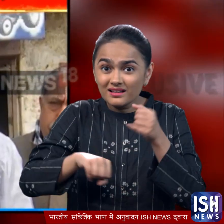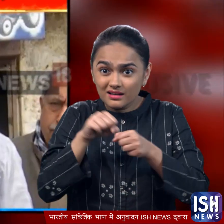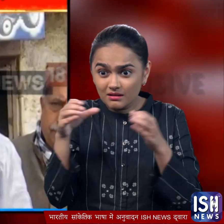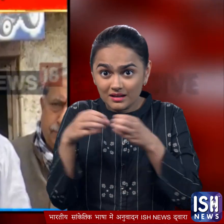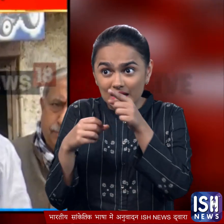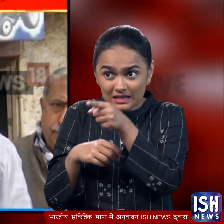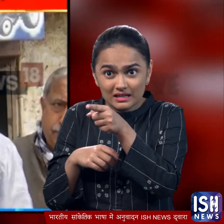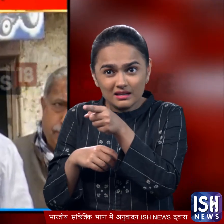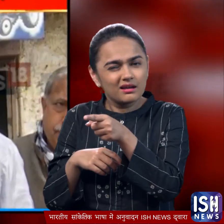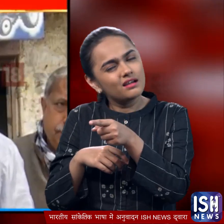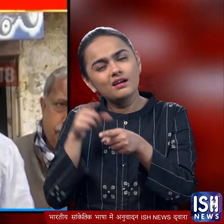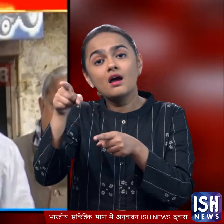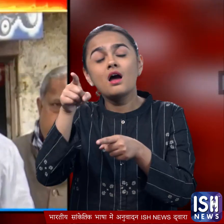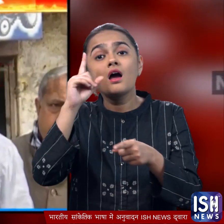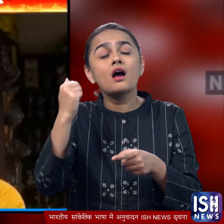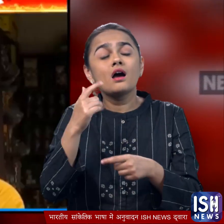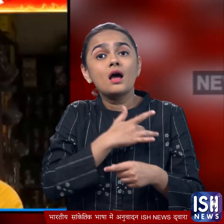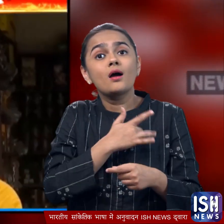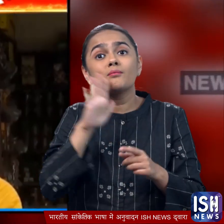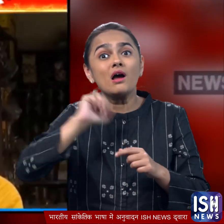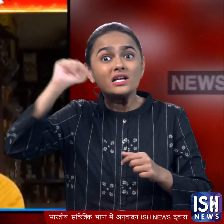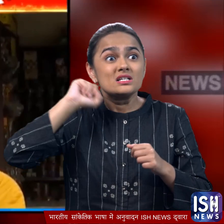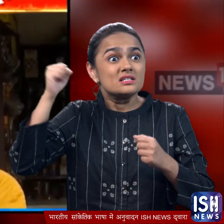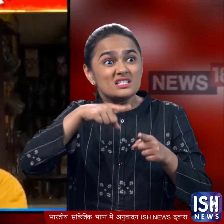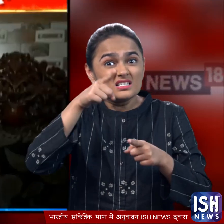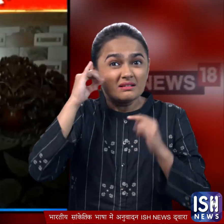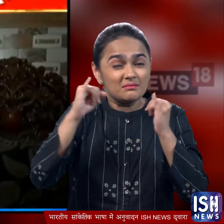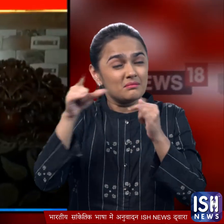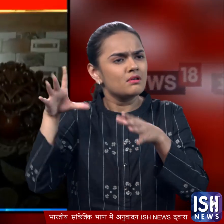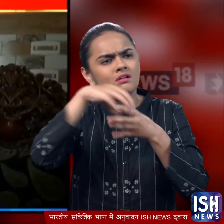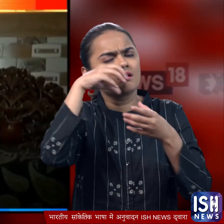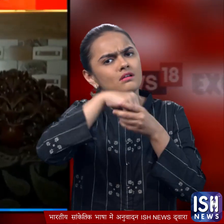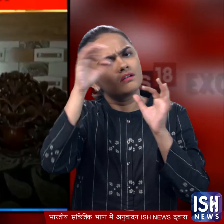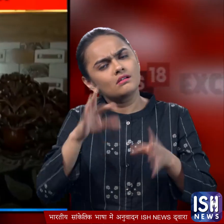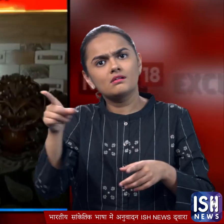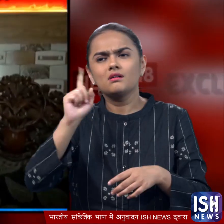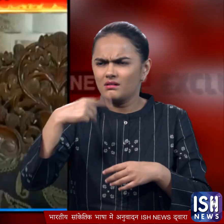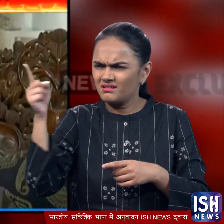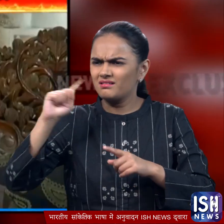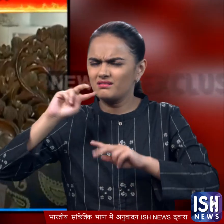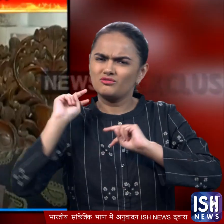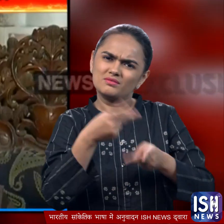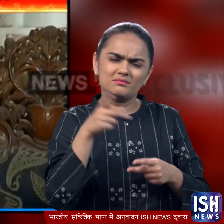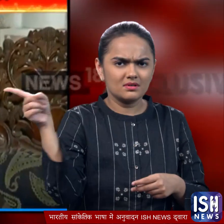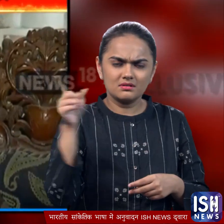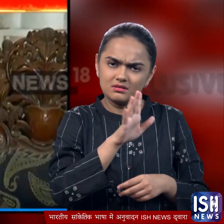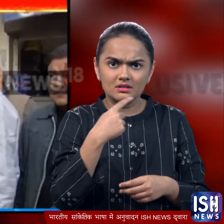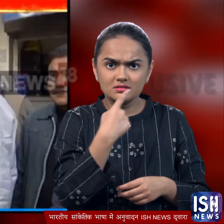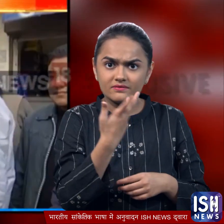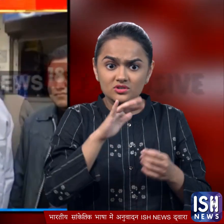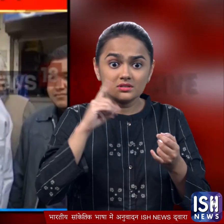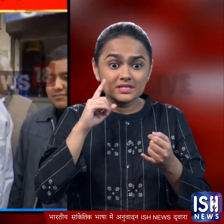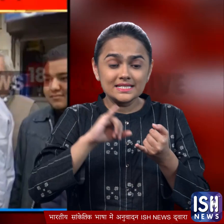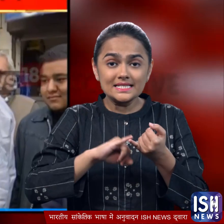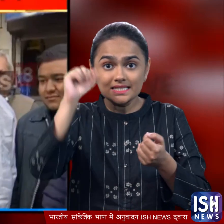समाजवादी पार्टी जो है वो दंगाइयों के साथ है। वहीं मामले पर विवाद गर्माता देख मोहर्रम अली पप्पू की भी सफाई सामने आई और उन्होंने हिंसा के मामले में